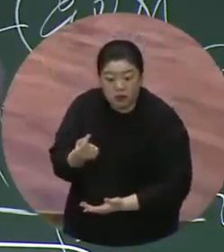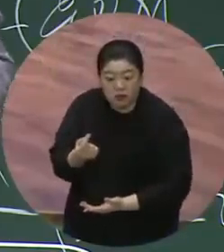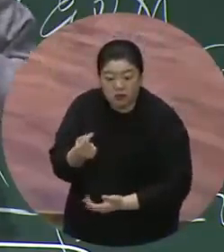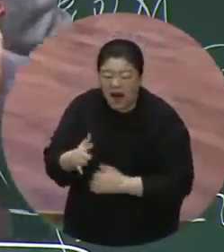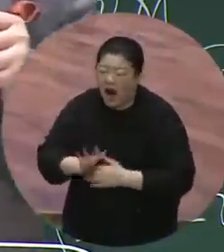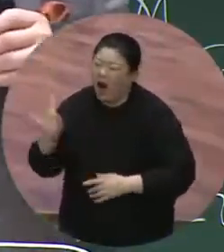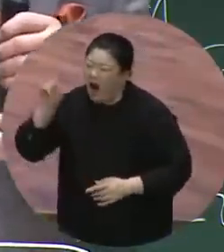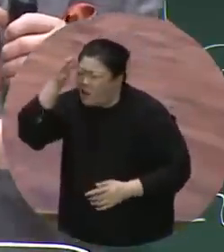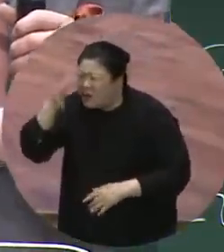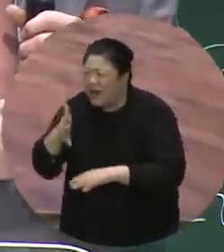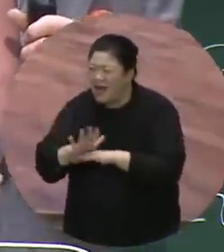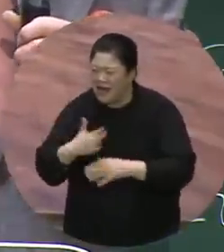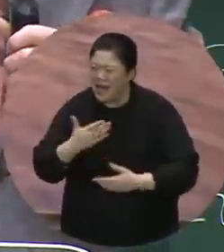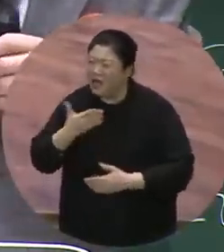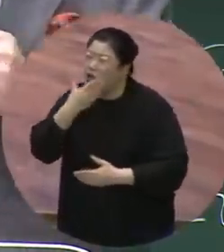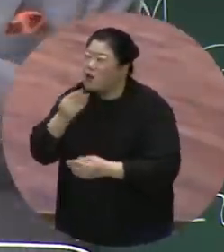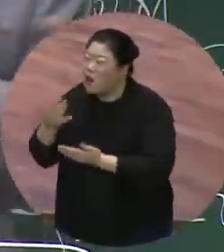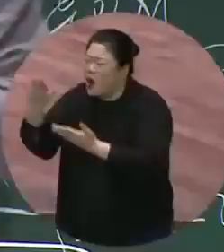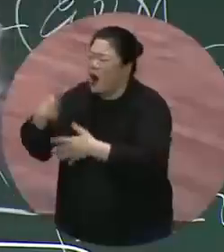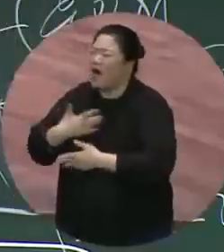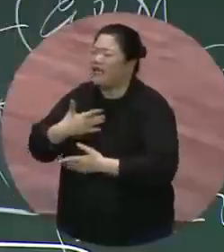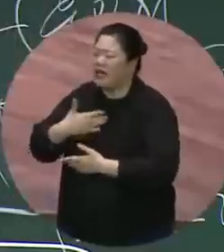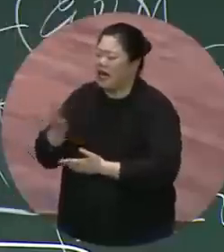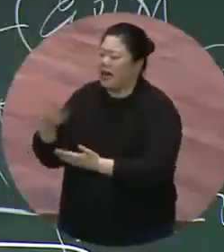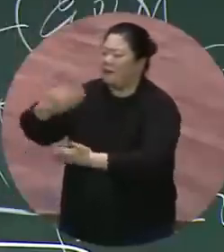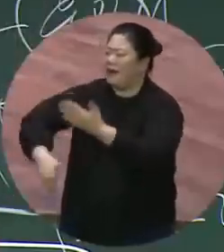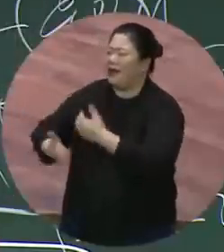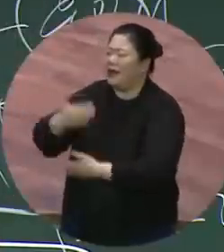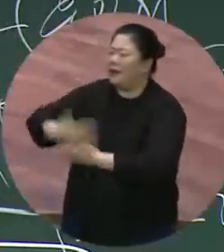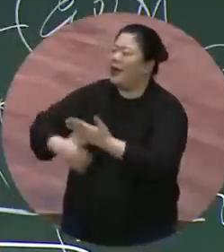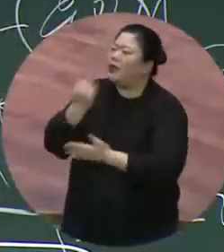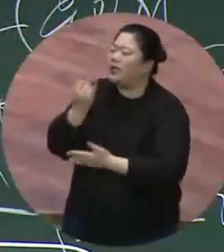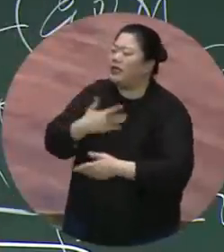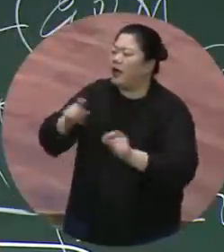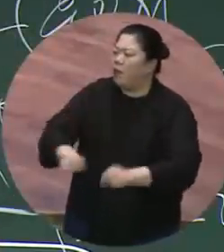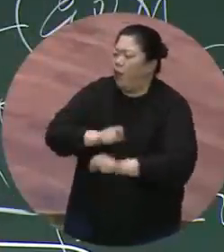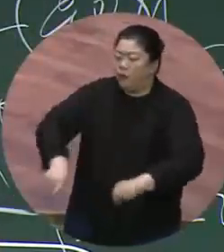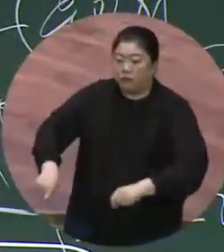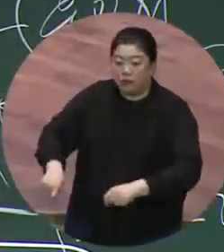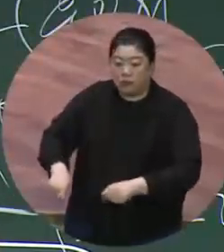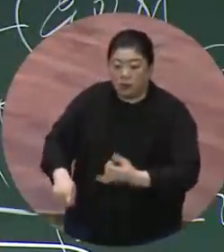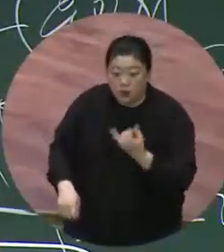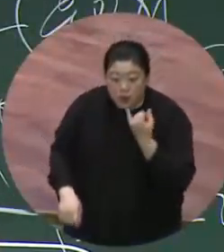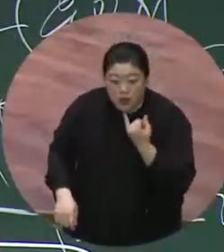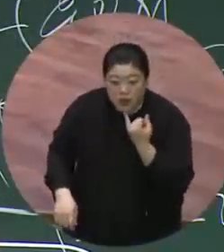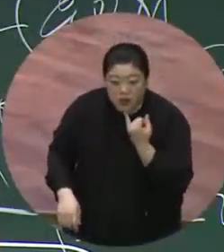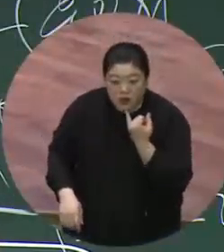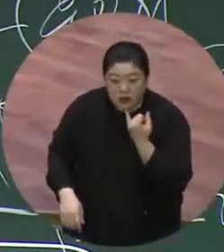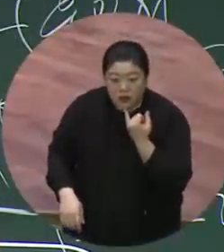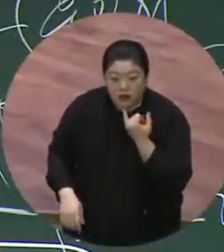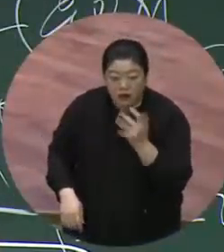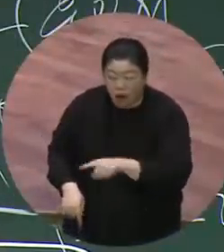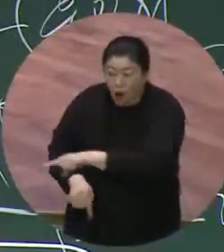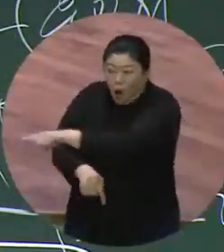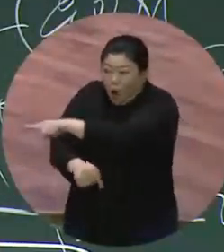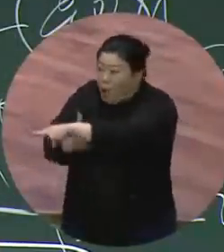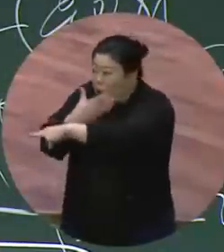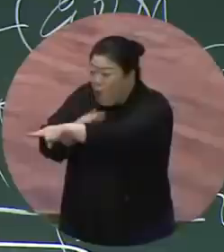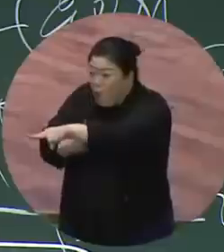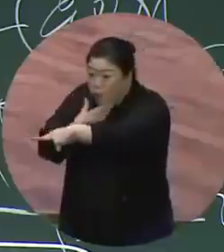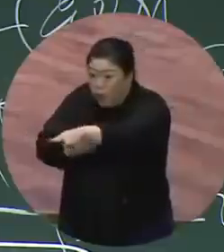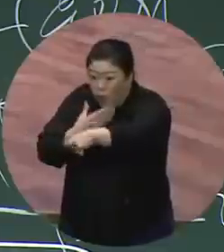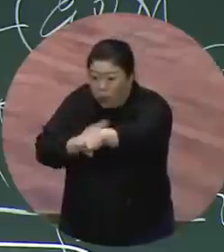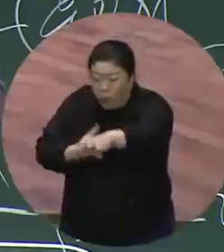이 이유 저 이유 대가 내가 왜 빠지냐고. 이 속에 나도 들어가야지. 아멘. 들어가야지. 나도 영적 욕심 좀